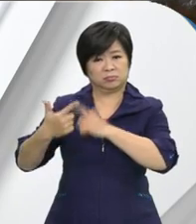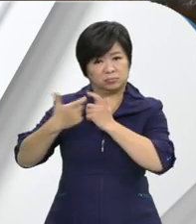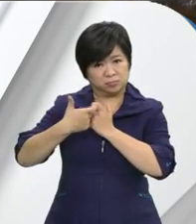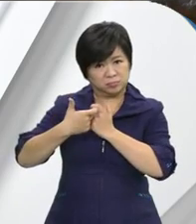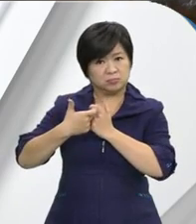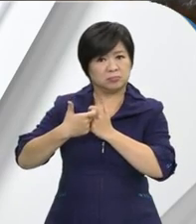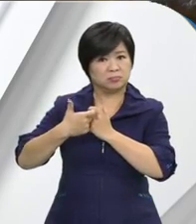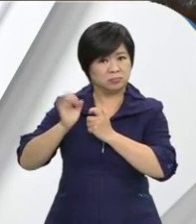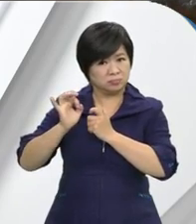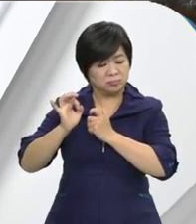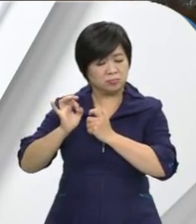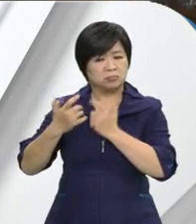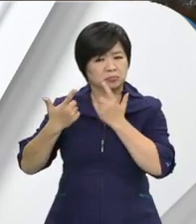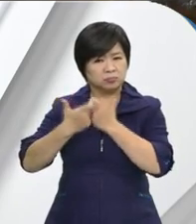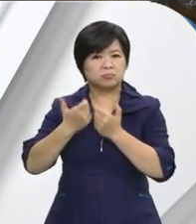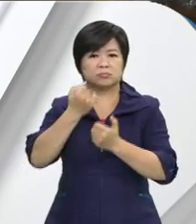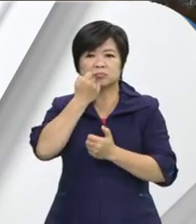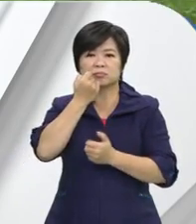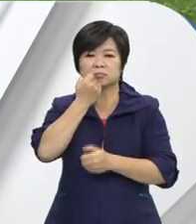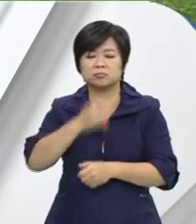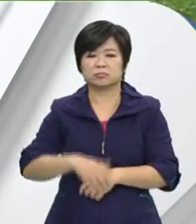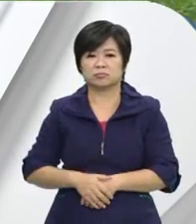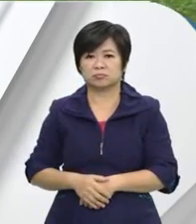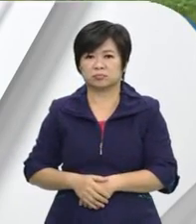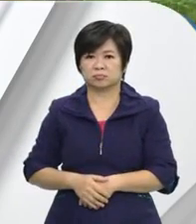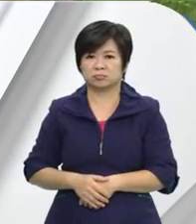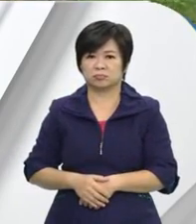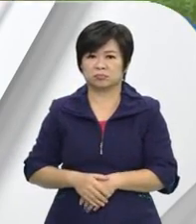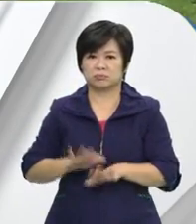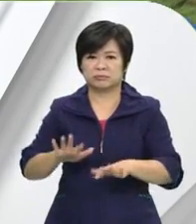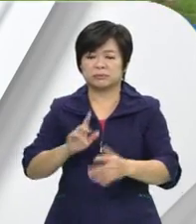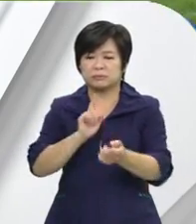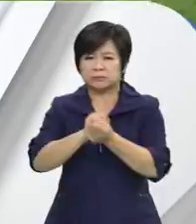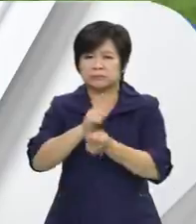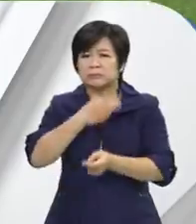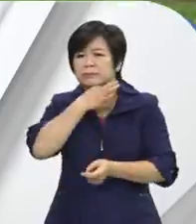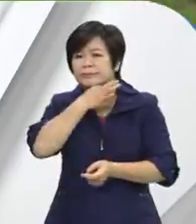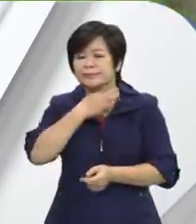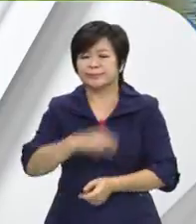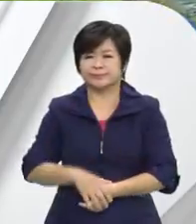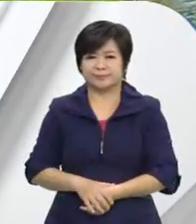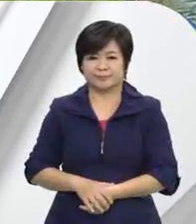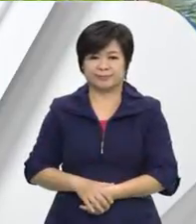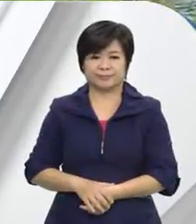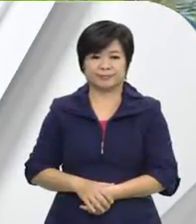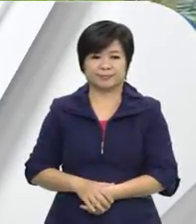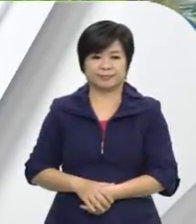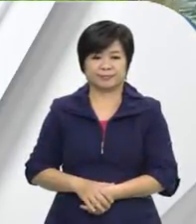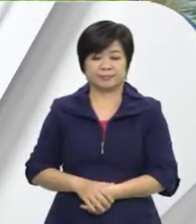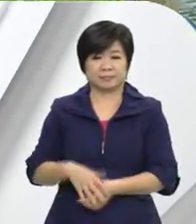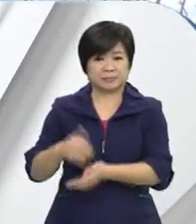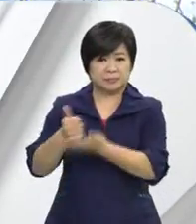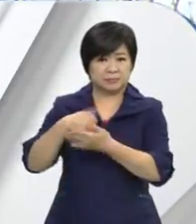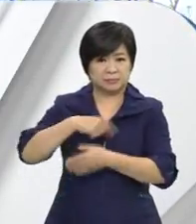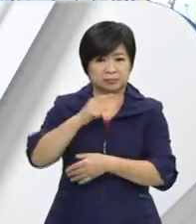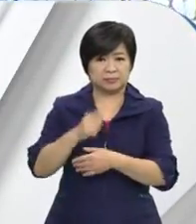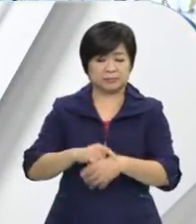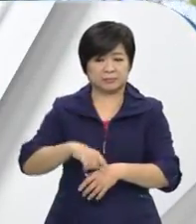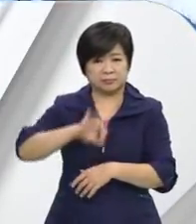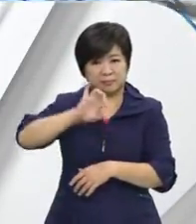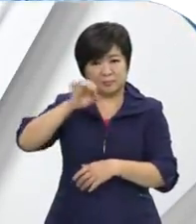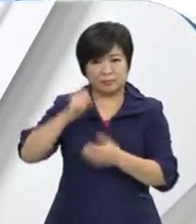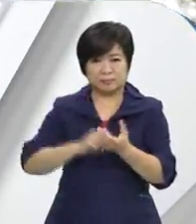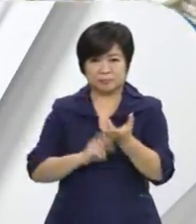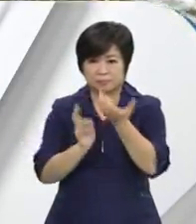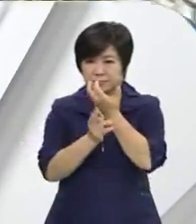刚刚好，他才有办法，这就是我们所面临到的瓶颈。 啊，听佢也到去做嘢，佢要外行